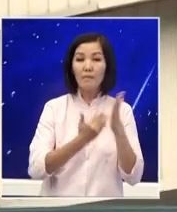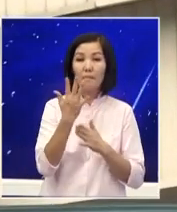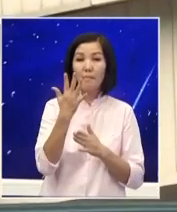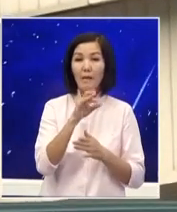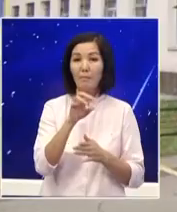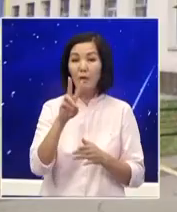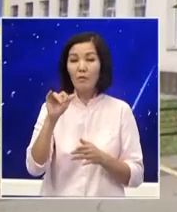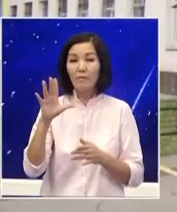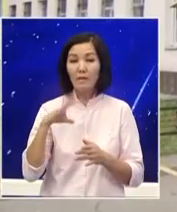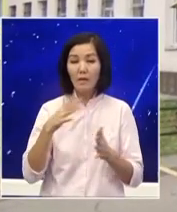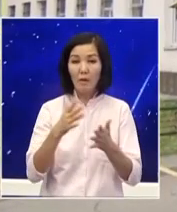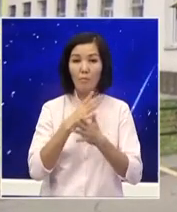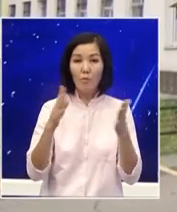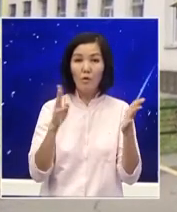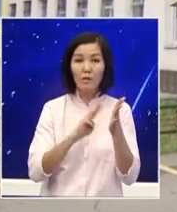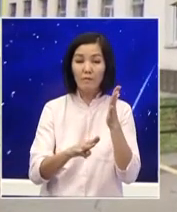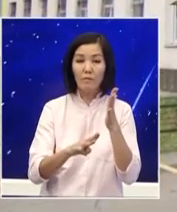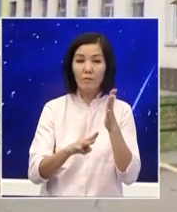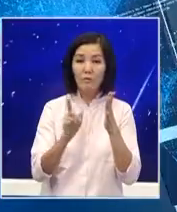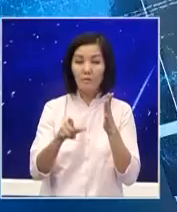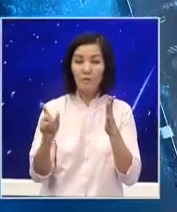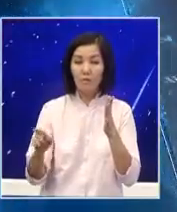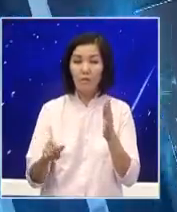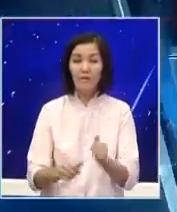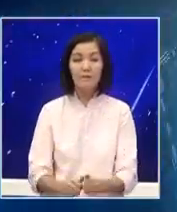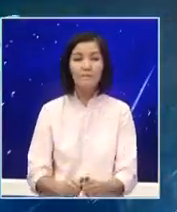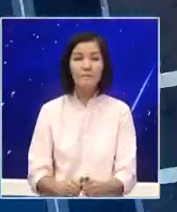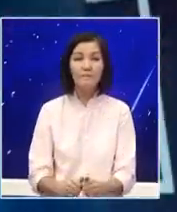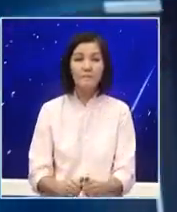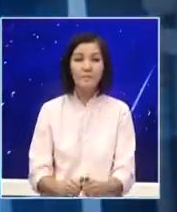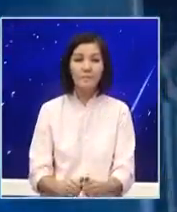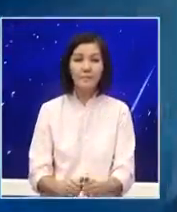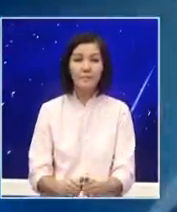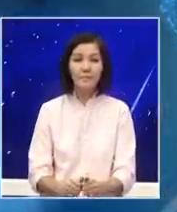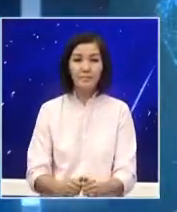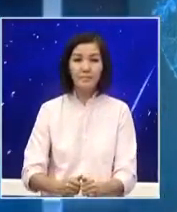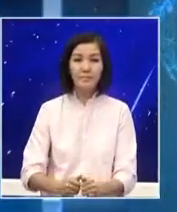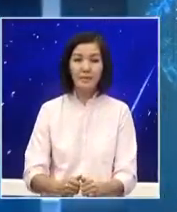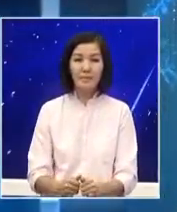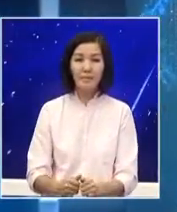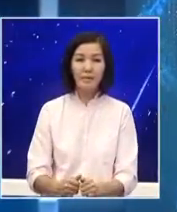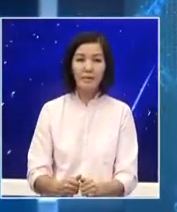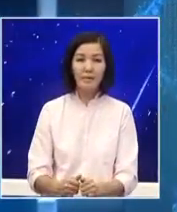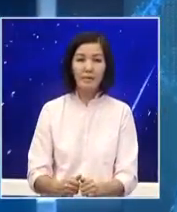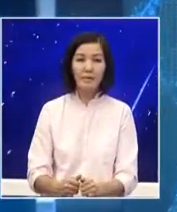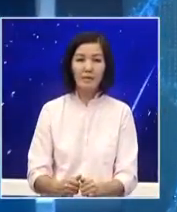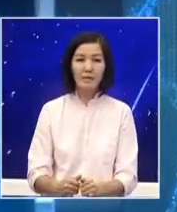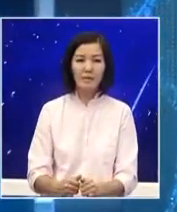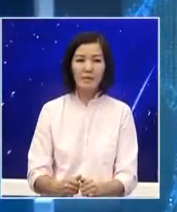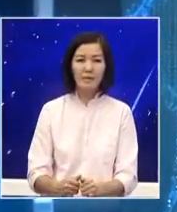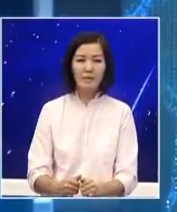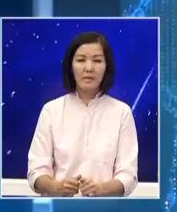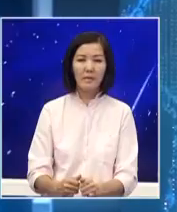миллионов тенге более 90 стартапов цифр региона амирханова нуржан муканов телеканал жетысу изыски динского района